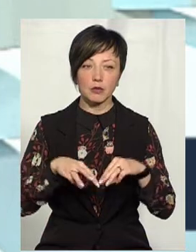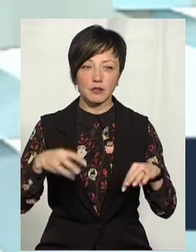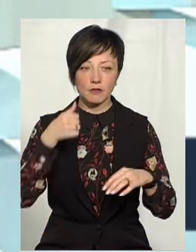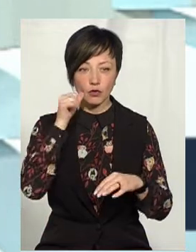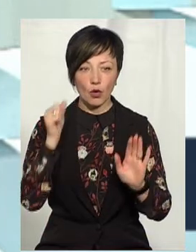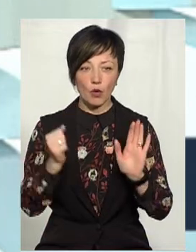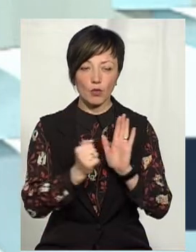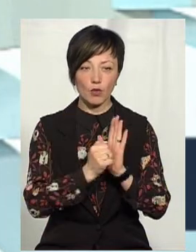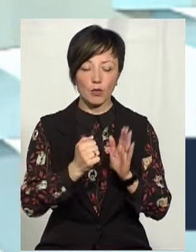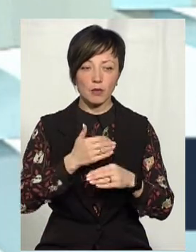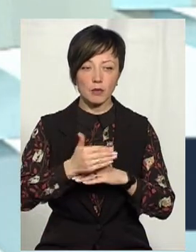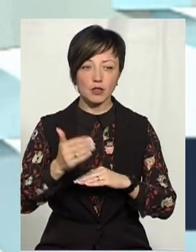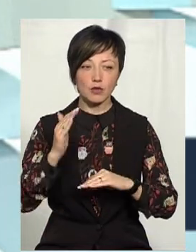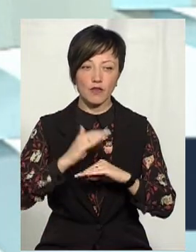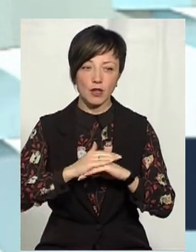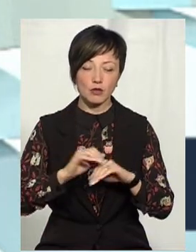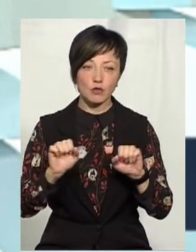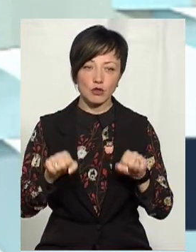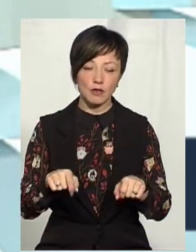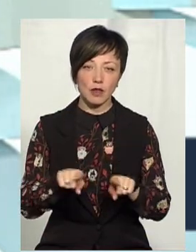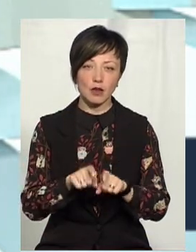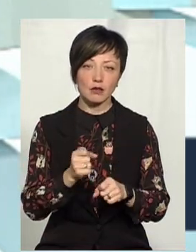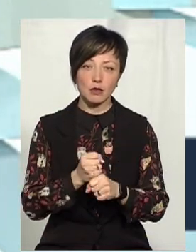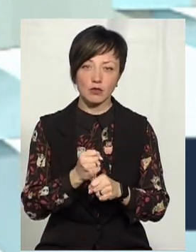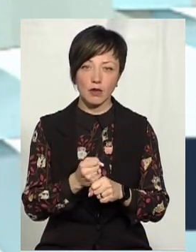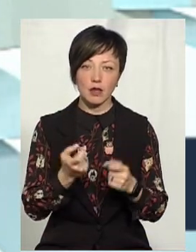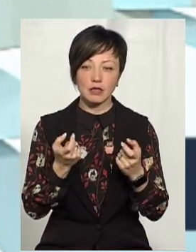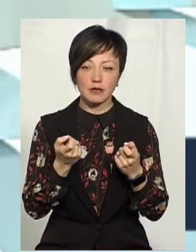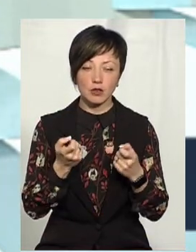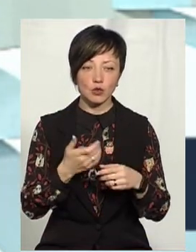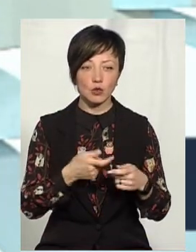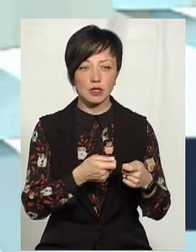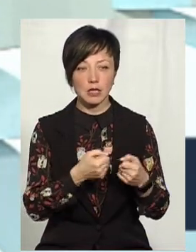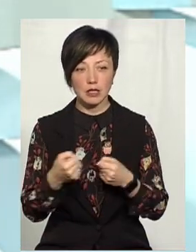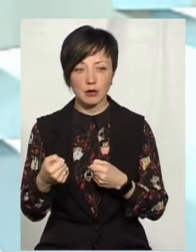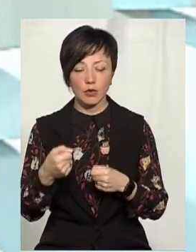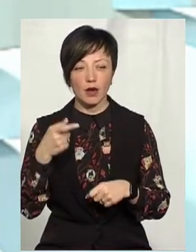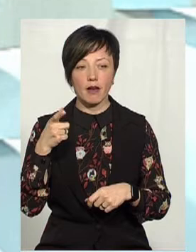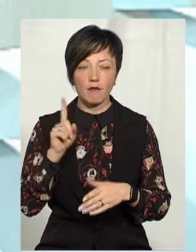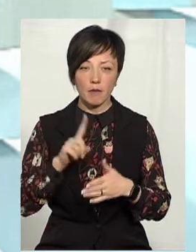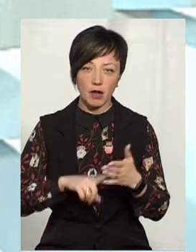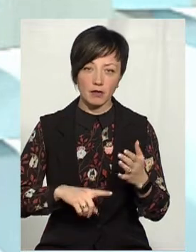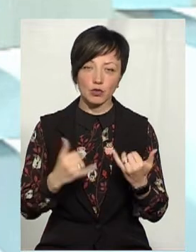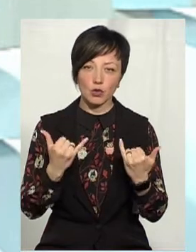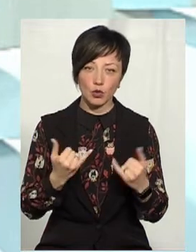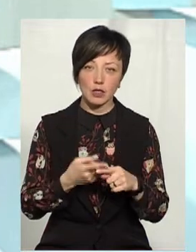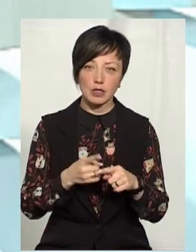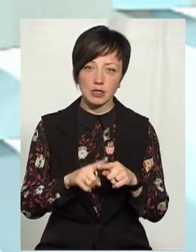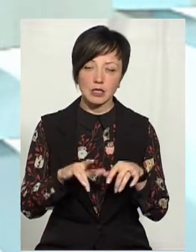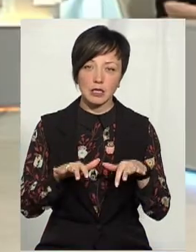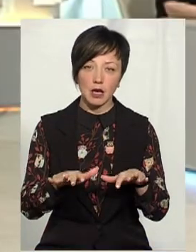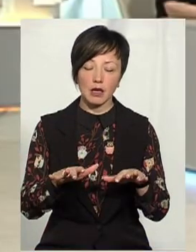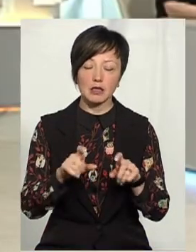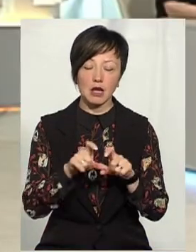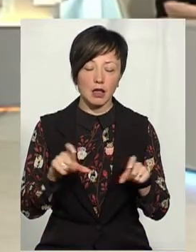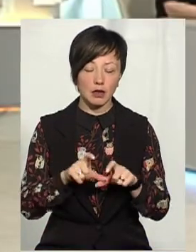вчора було опубліковано пізно ввечері, ну, можливо, вони так спрацювали з невеличкою затримкою. Але я впевнений, що сьогодні вже ці заклади були